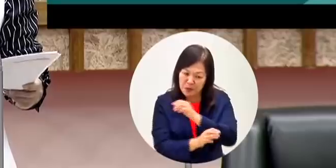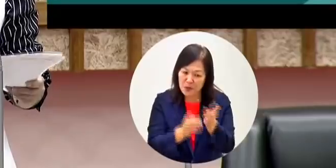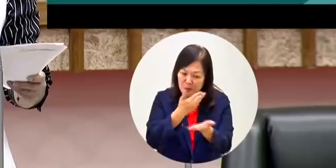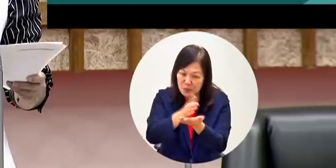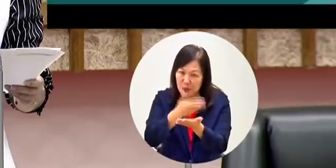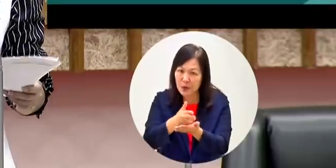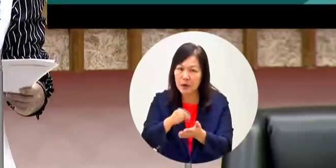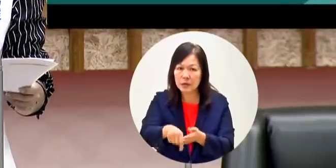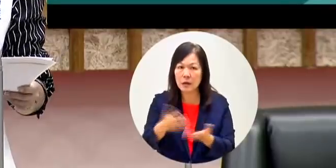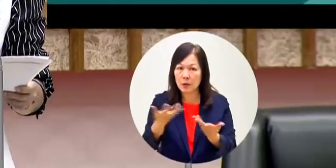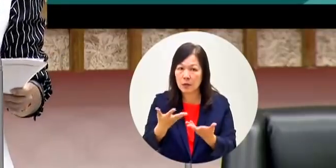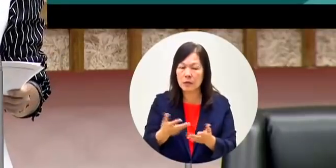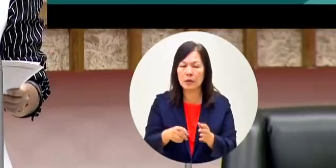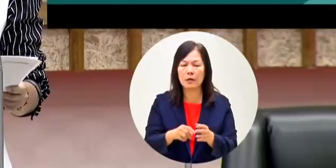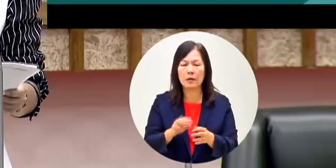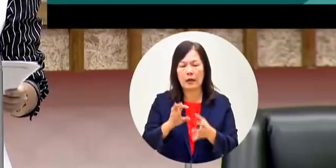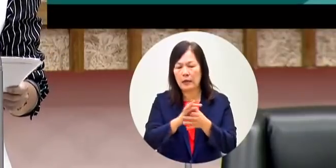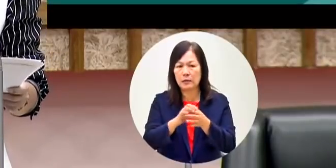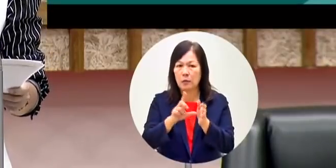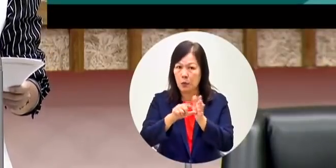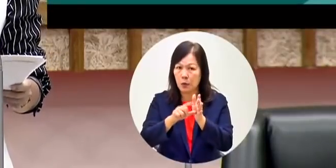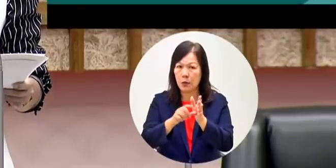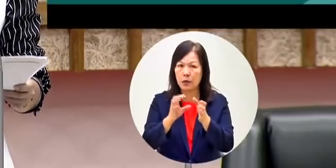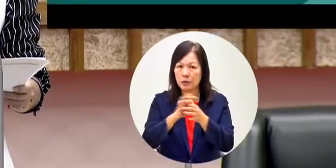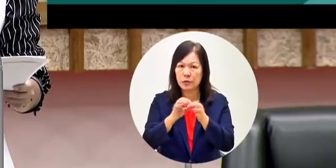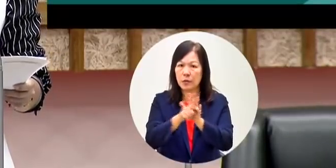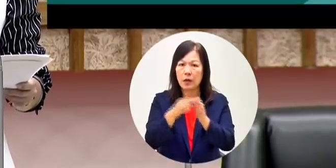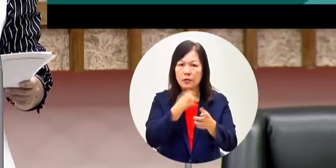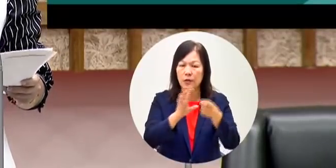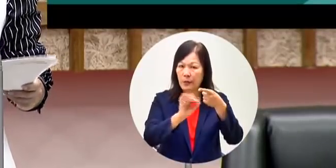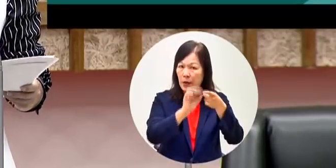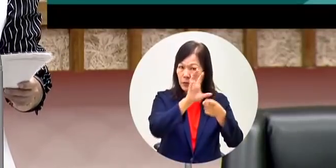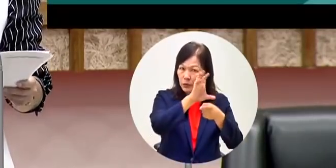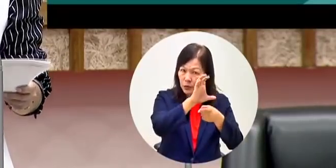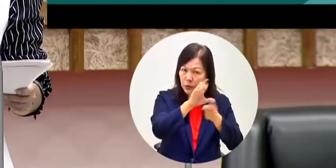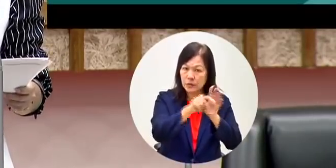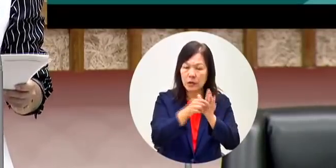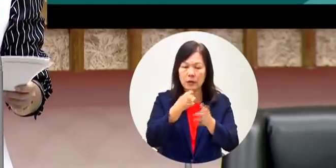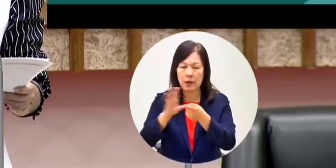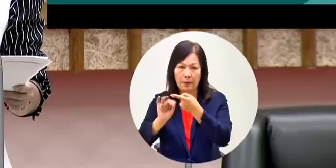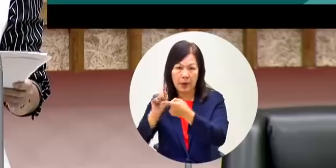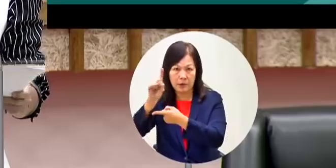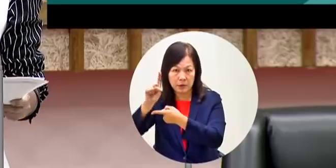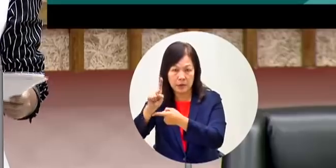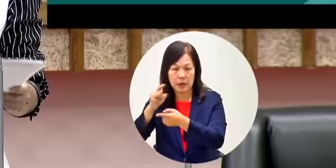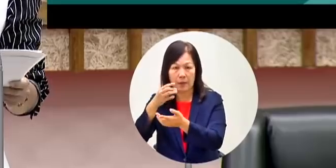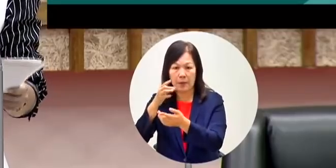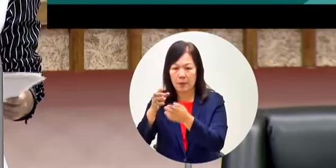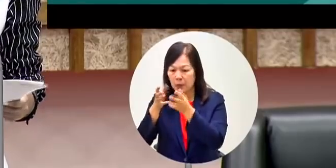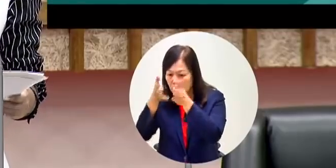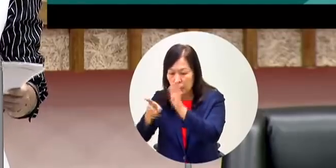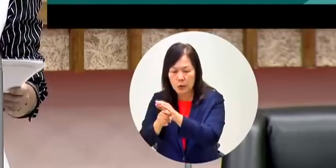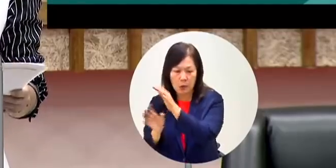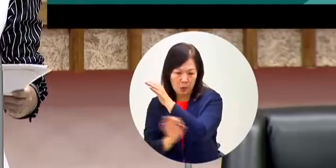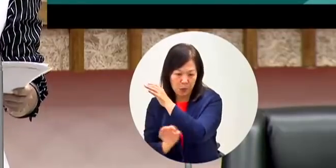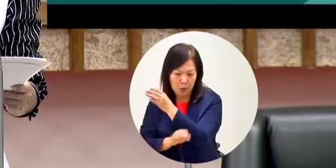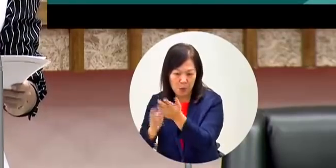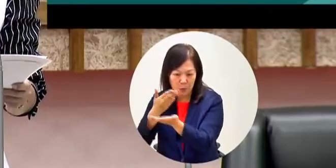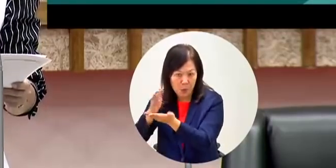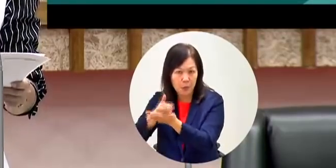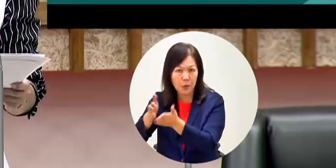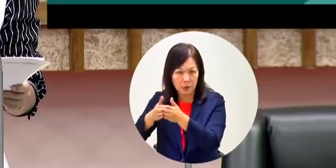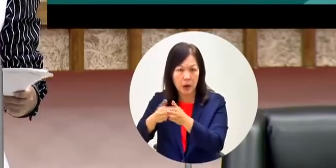要用99%来兴利1%除弊哦。基本上呢，我支持市长想要全力兴利的这